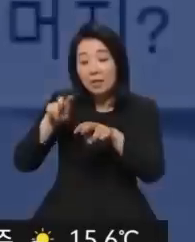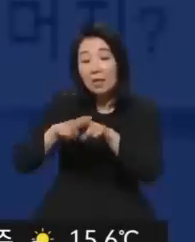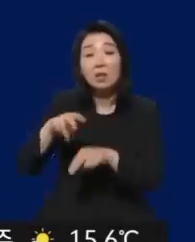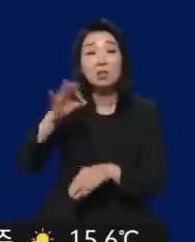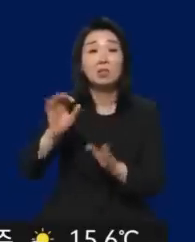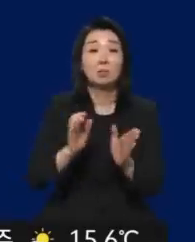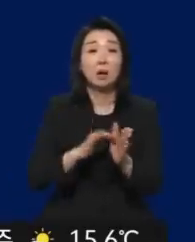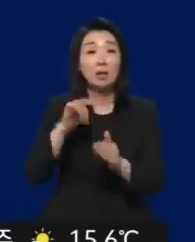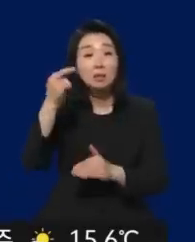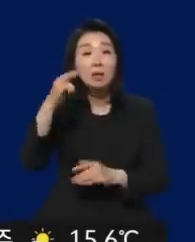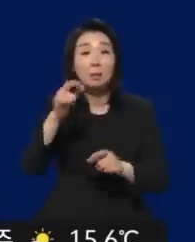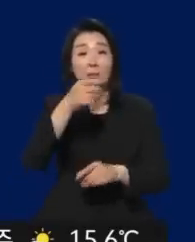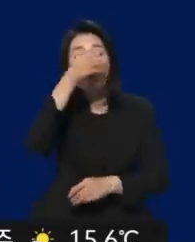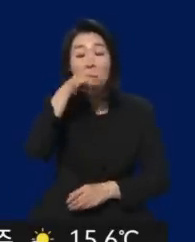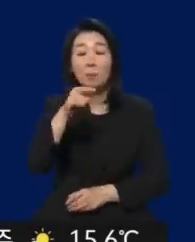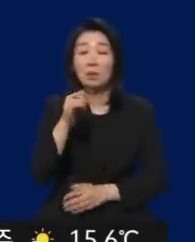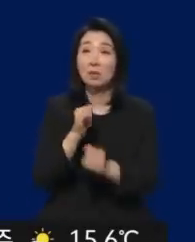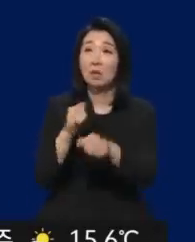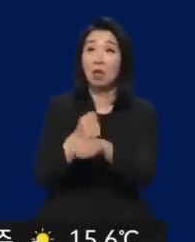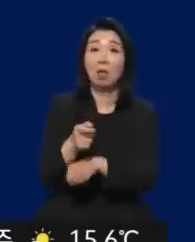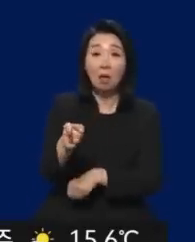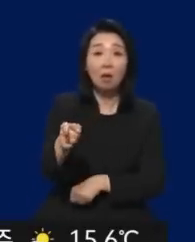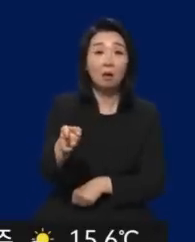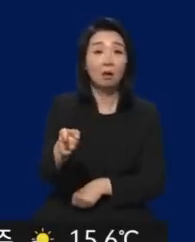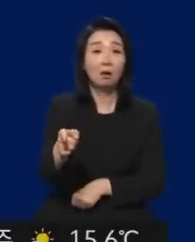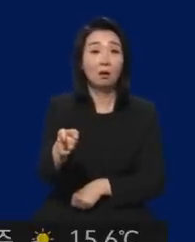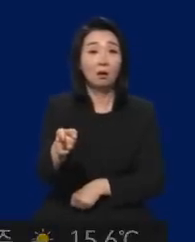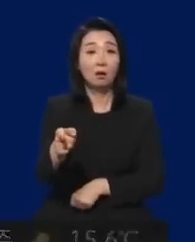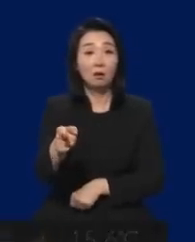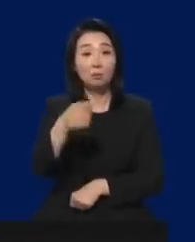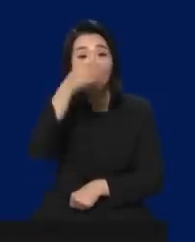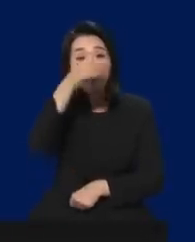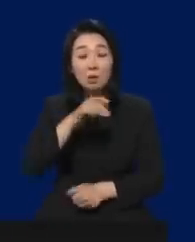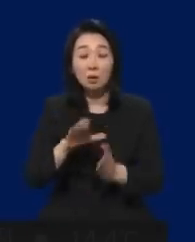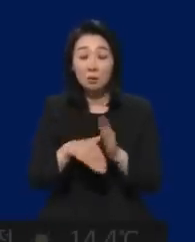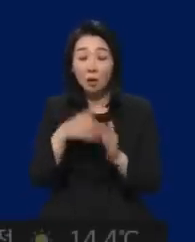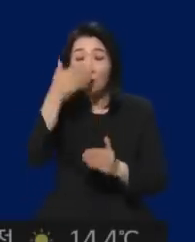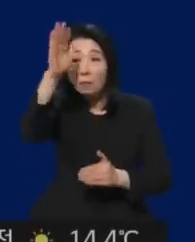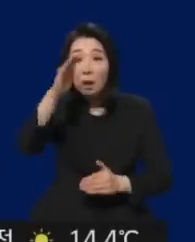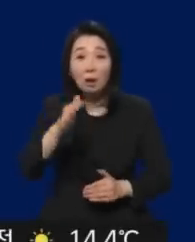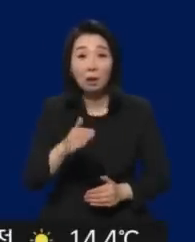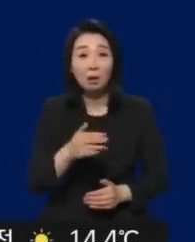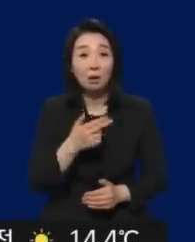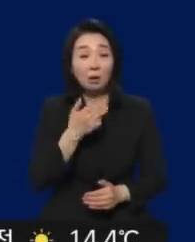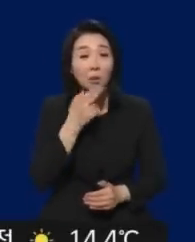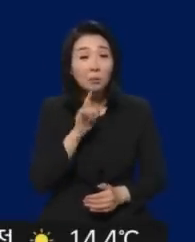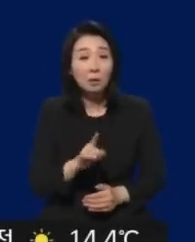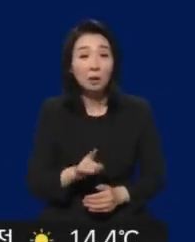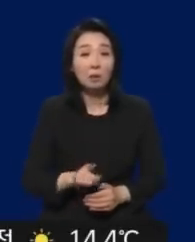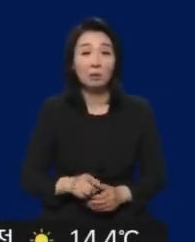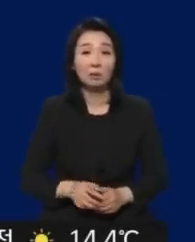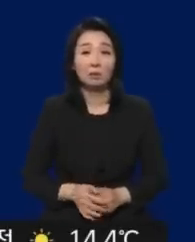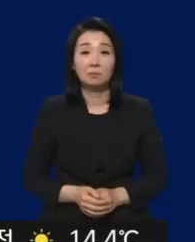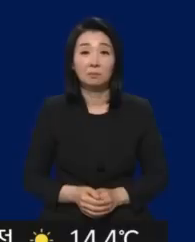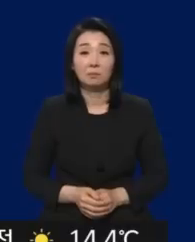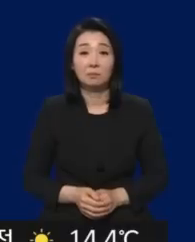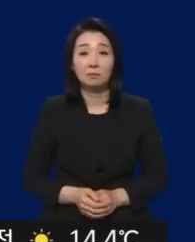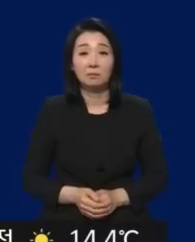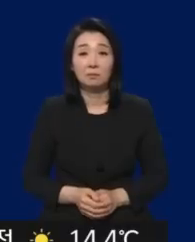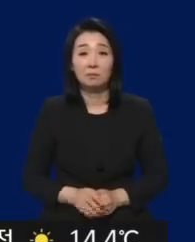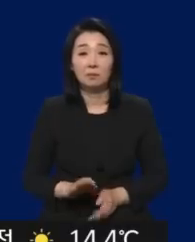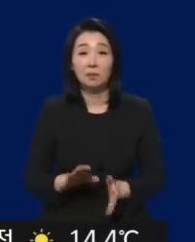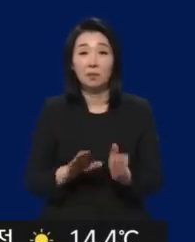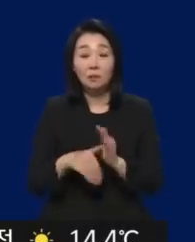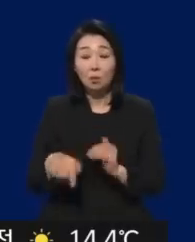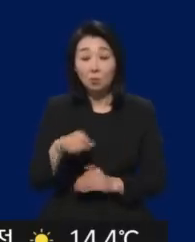인정했는데 다음날 뻔뻔하게 기사회견까지 했다 그리고이 기자회견에서 일면식도 없다고 했다 이렇게 지적을 했는데요 그러면서